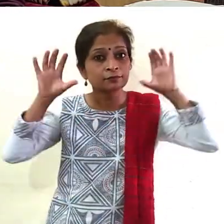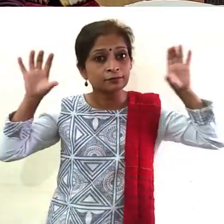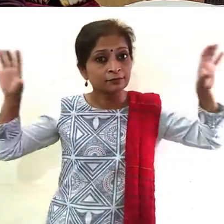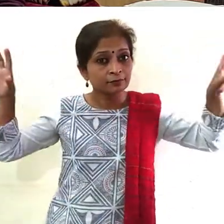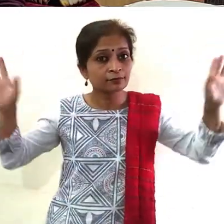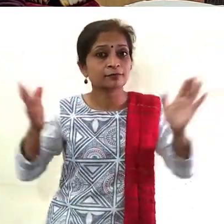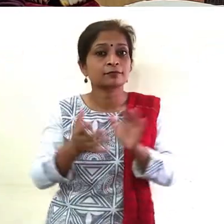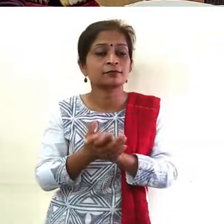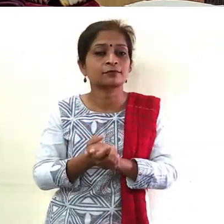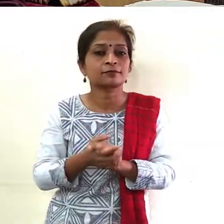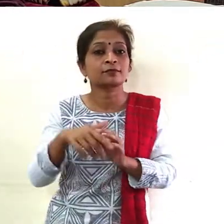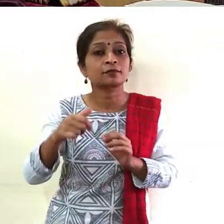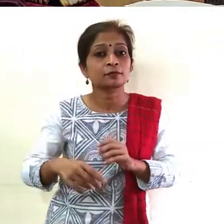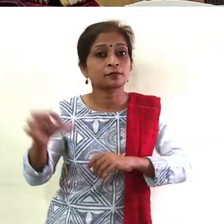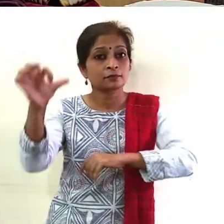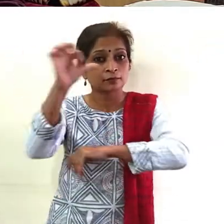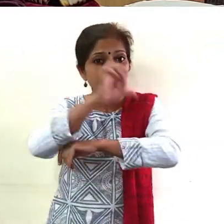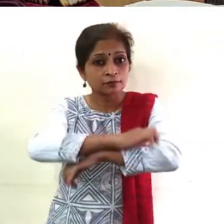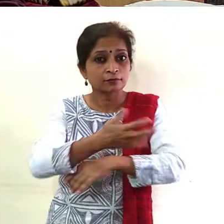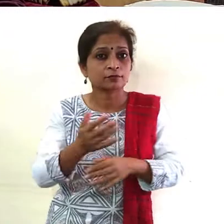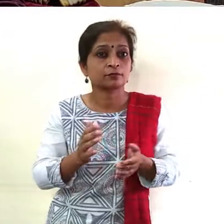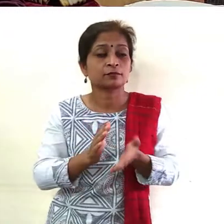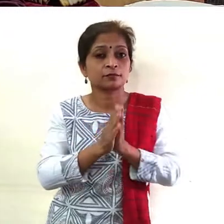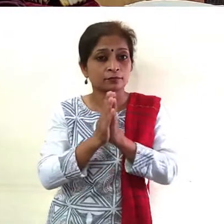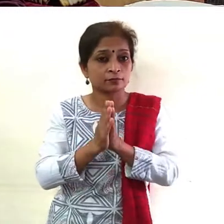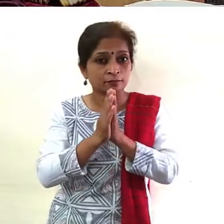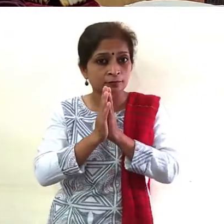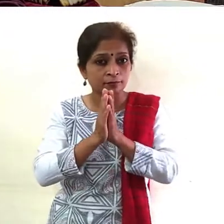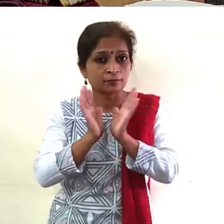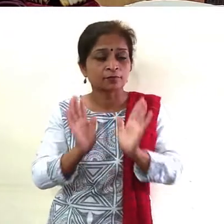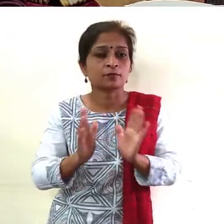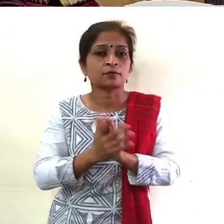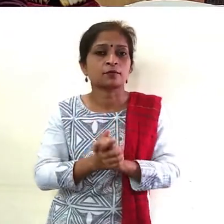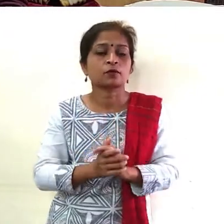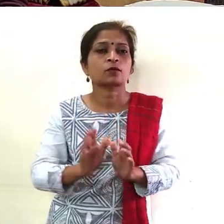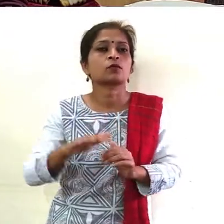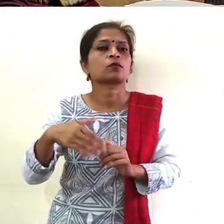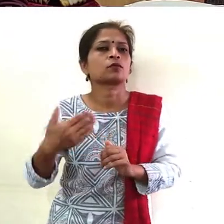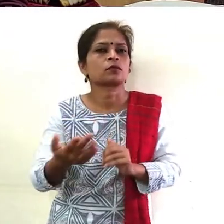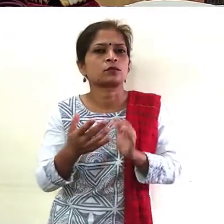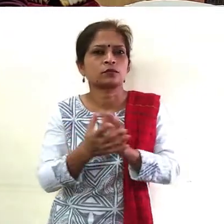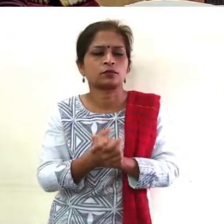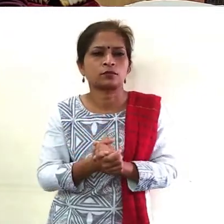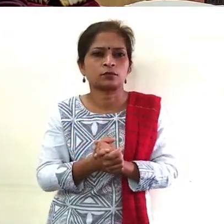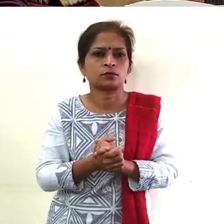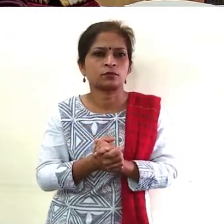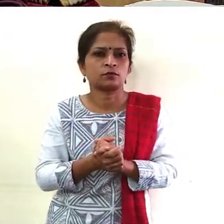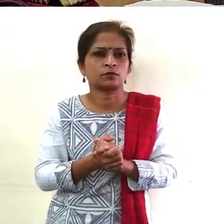तो 9 दिन की आराधना होती है। और अगर आप देखें